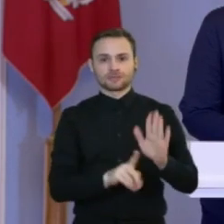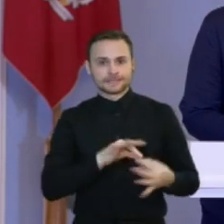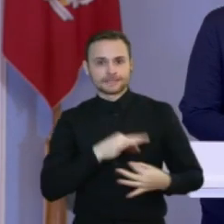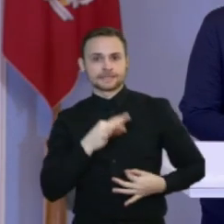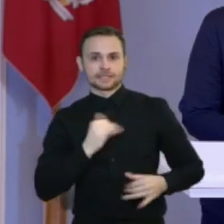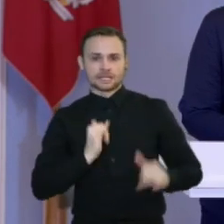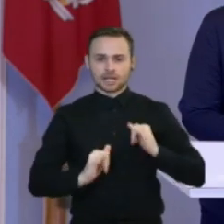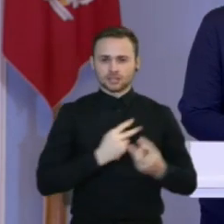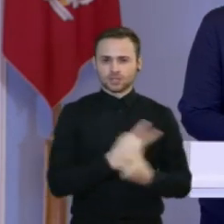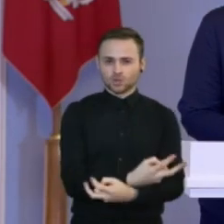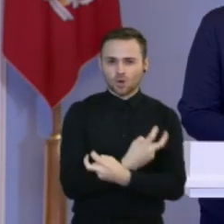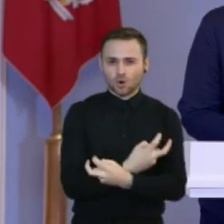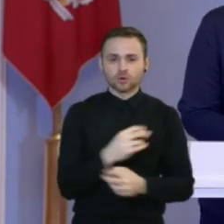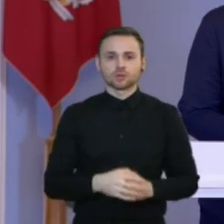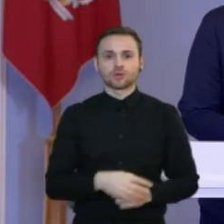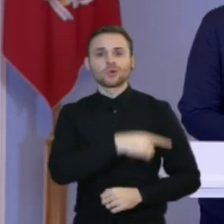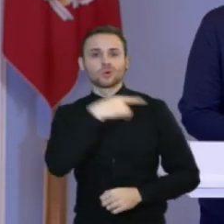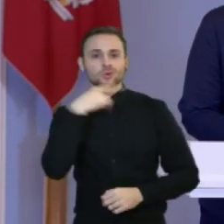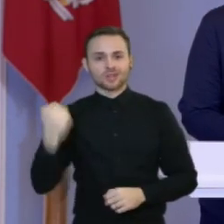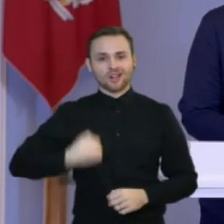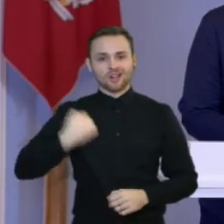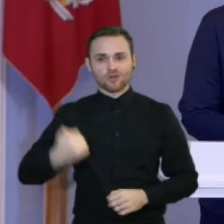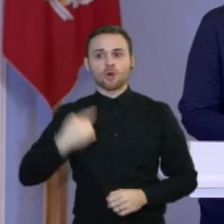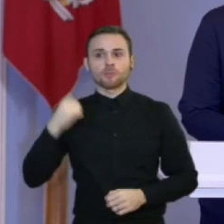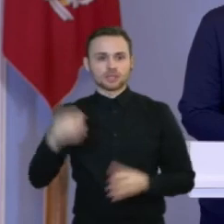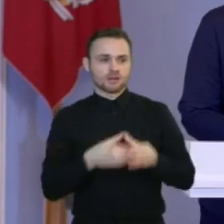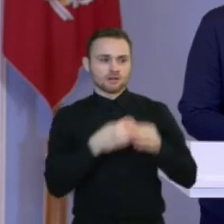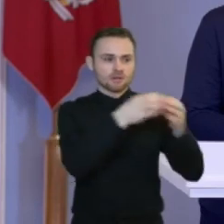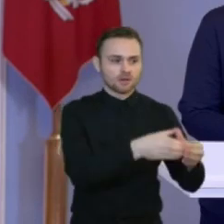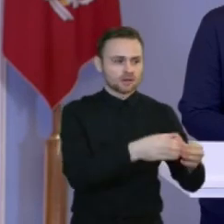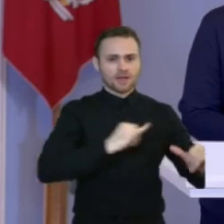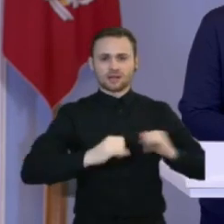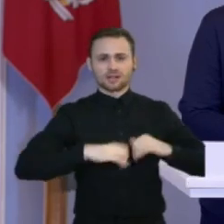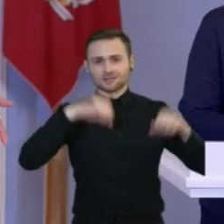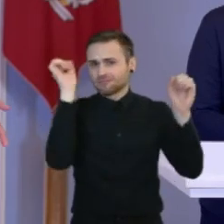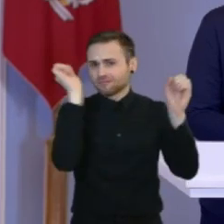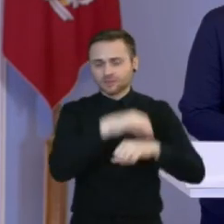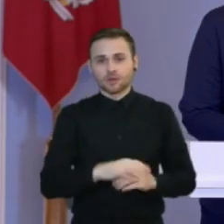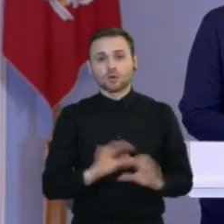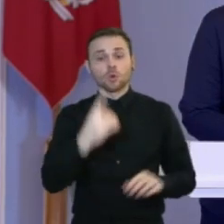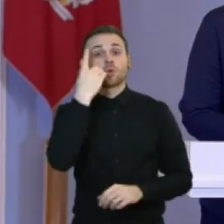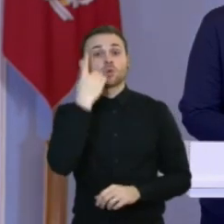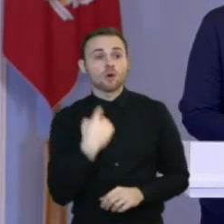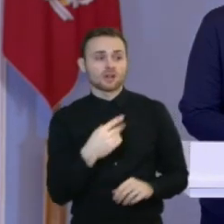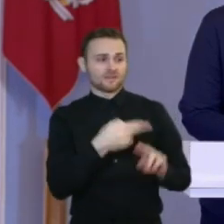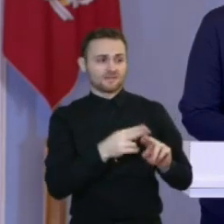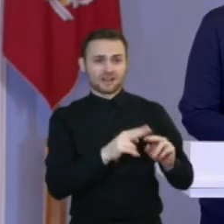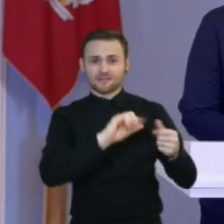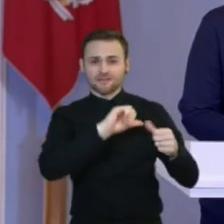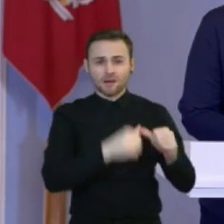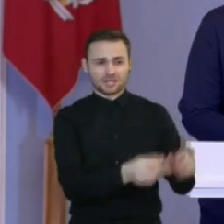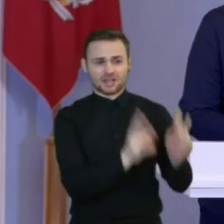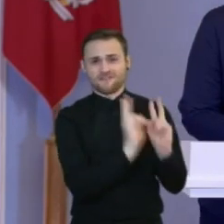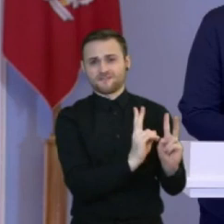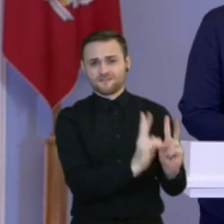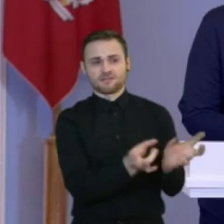teritorijoje sukoncentruotos Rusijos pajėgos, kurios daro ten, ką jos nori, ir yra pasirengusios, jeigu norės pasilikti ten visą laiką. O